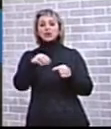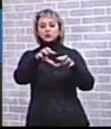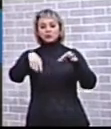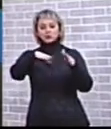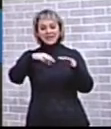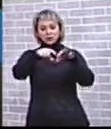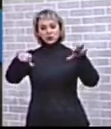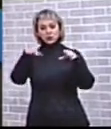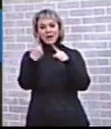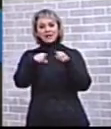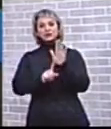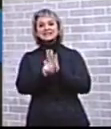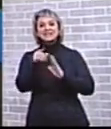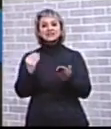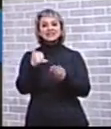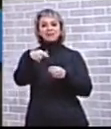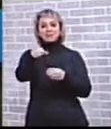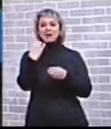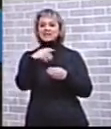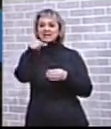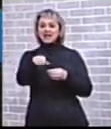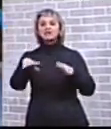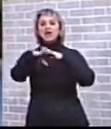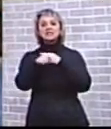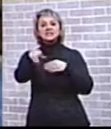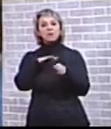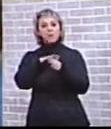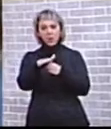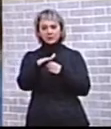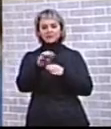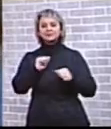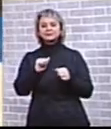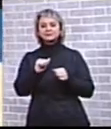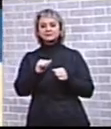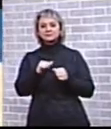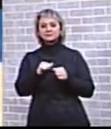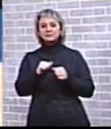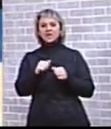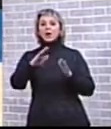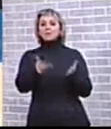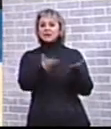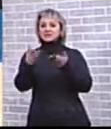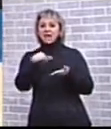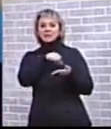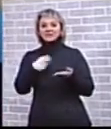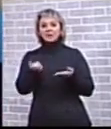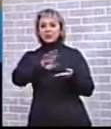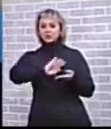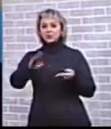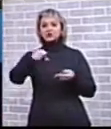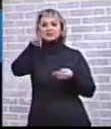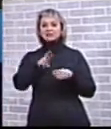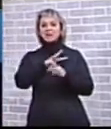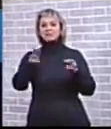в которую изначально засыпается материал, то есть в конце она идет уже полная. Позвал, а сам не пришел.